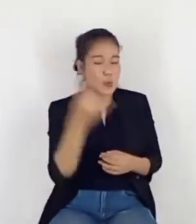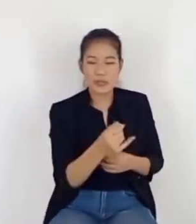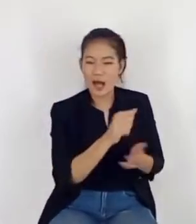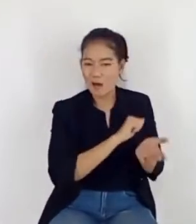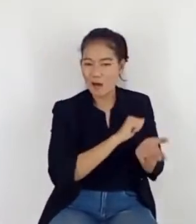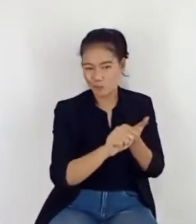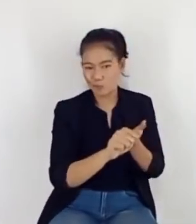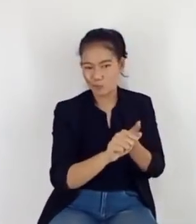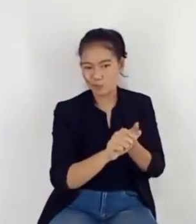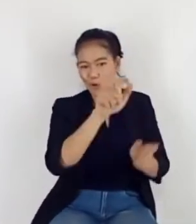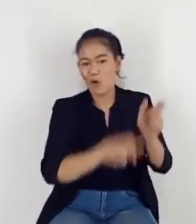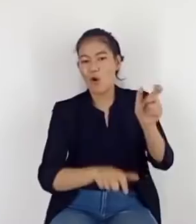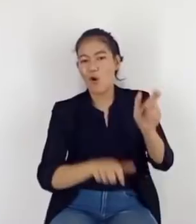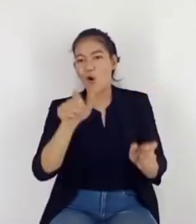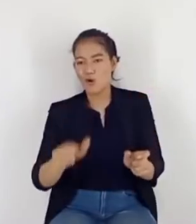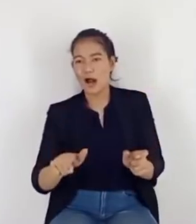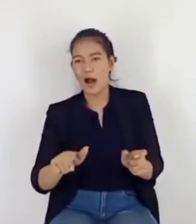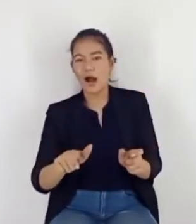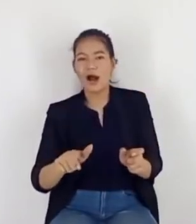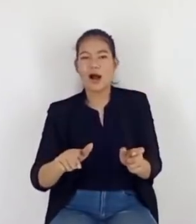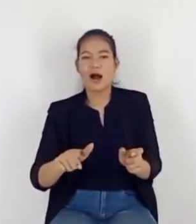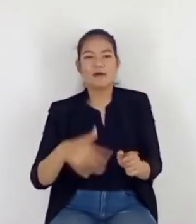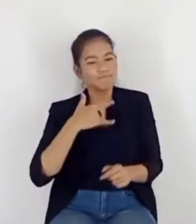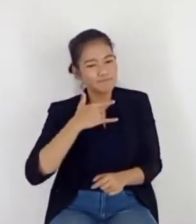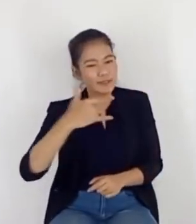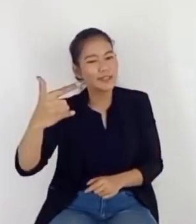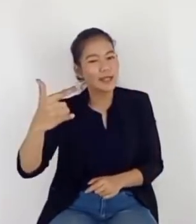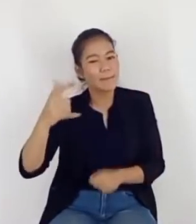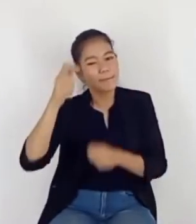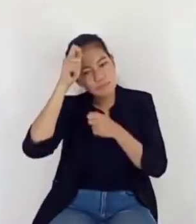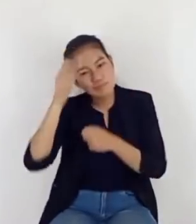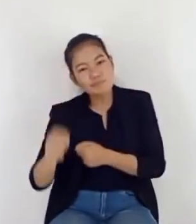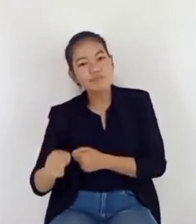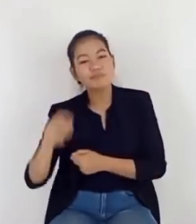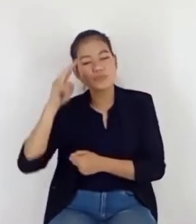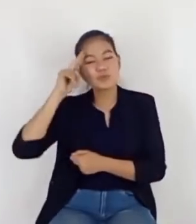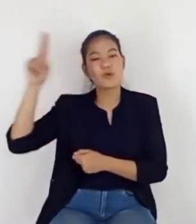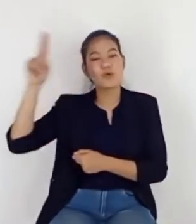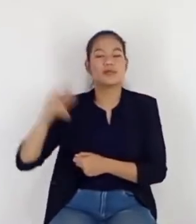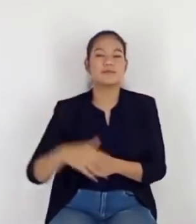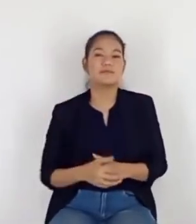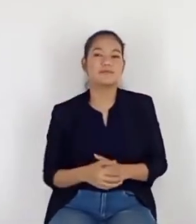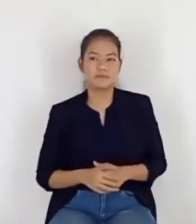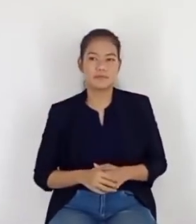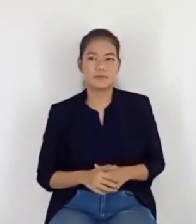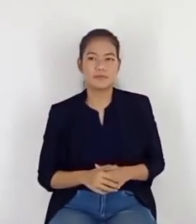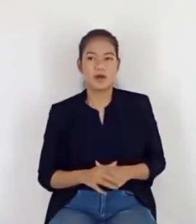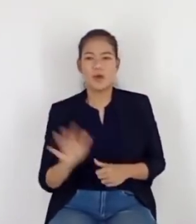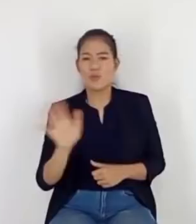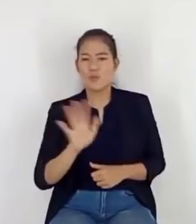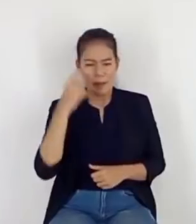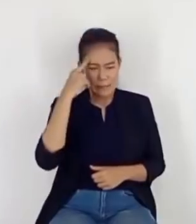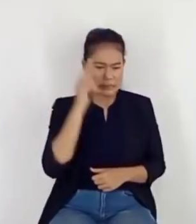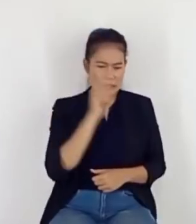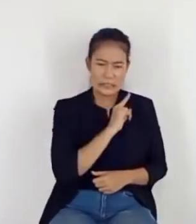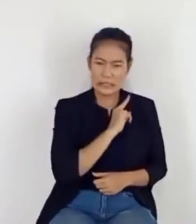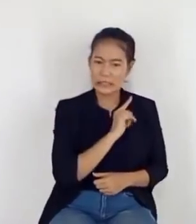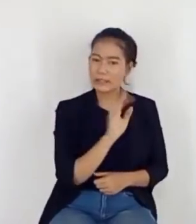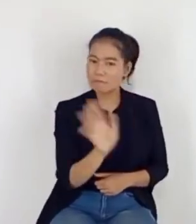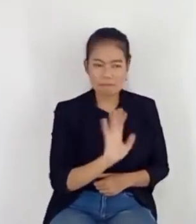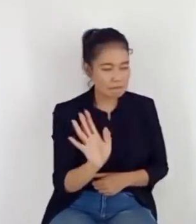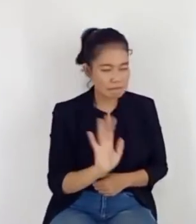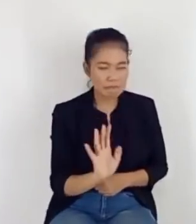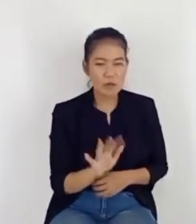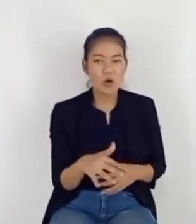agar semua orang makin setia dan taat pada kehendak Tuhan. Bukan pada pikiran sendiri,